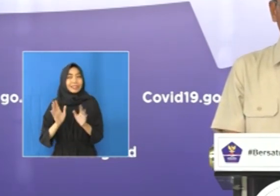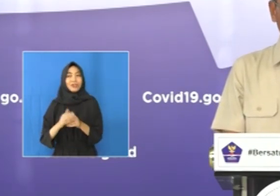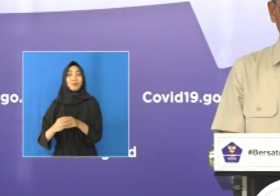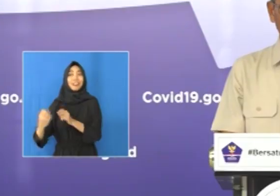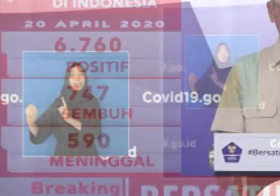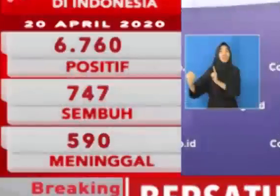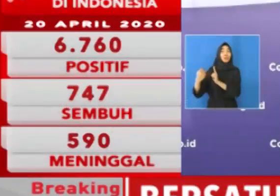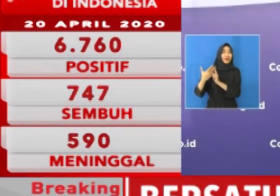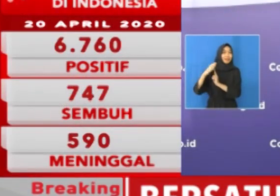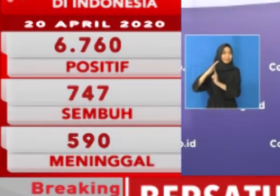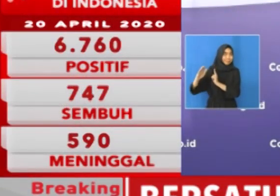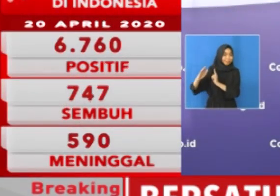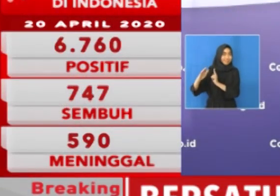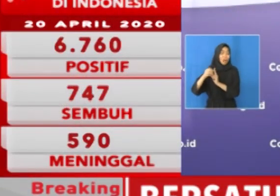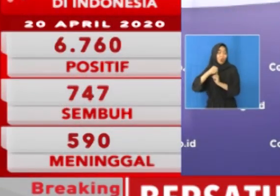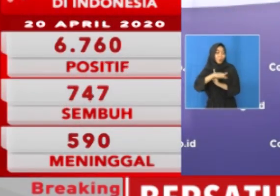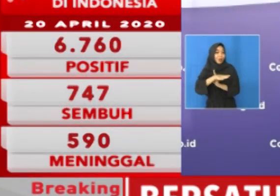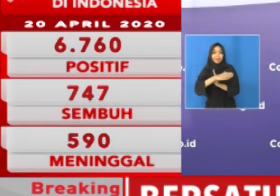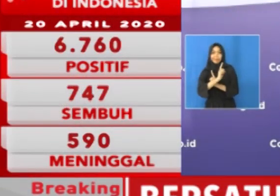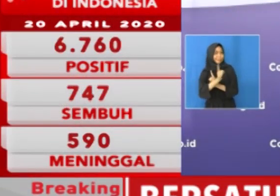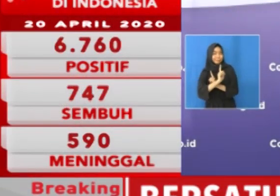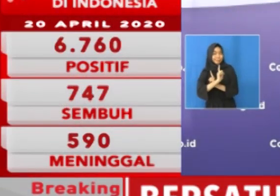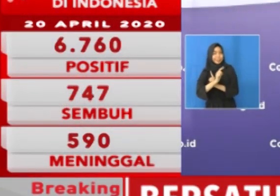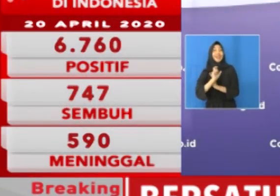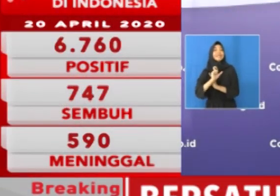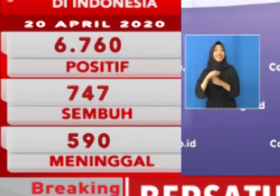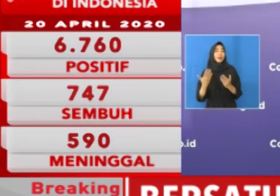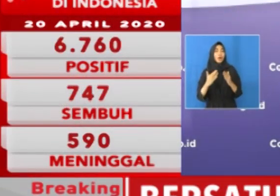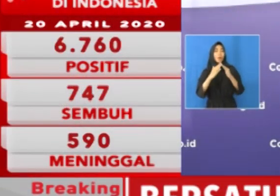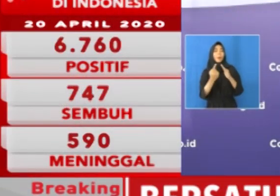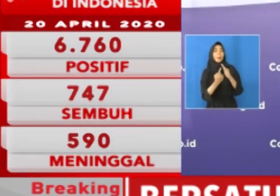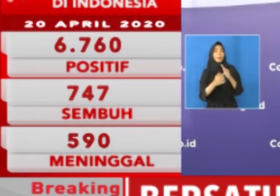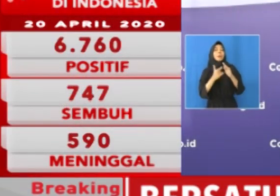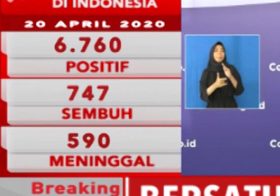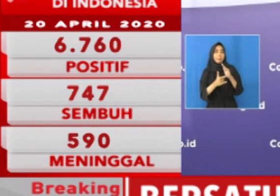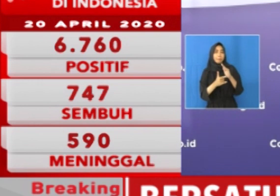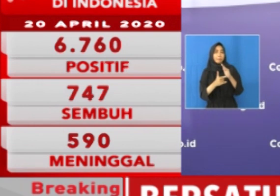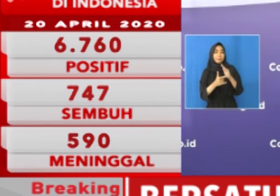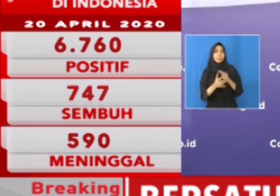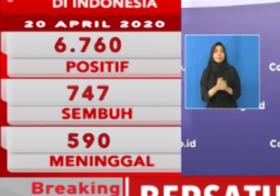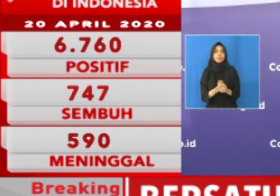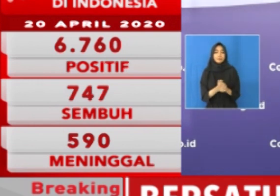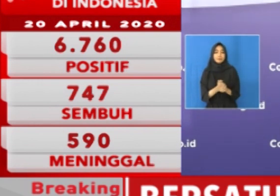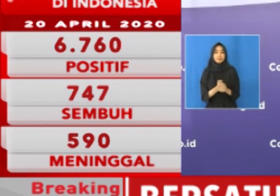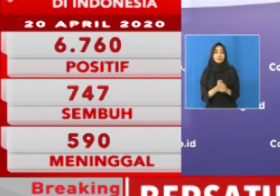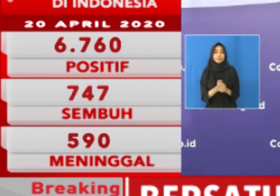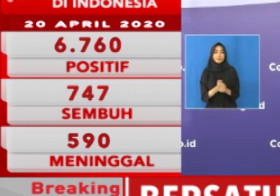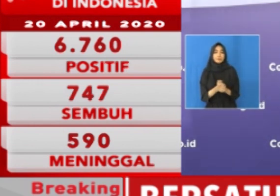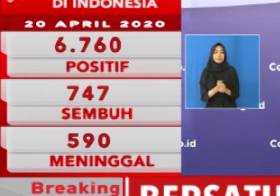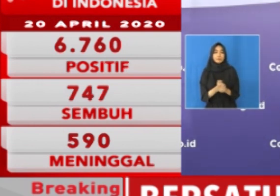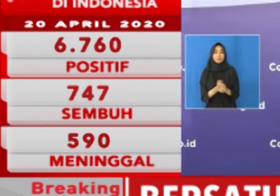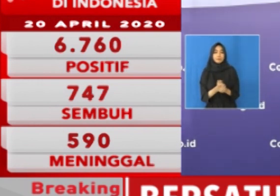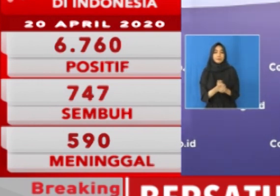menulari Oleh karena itu tetap tinggal di rumah Hai Mari kita sebarluaskan dan